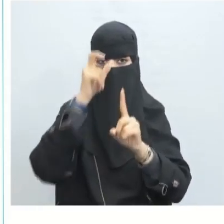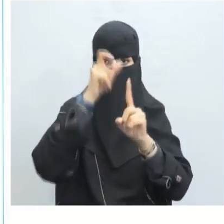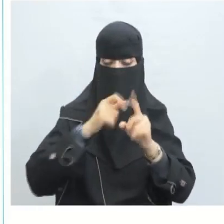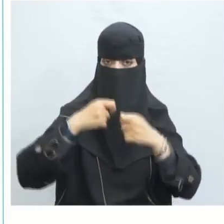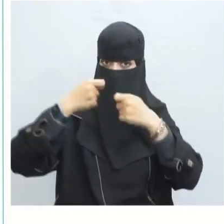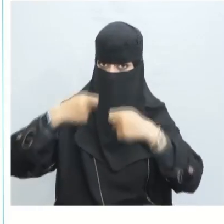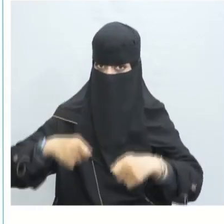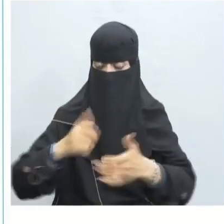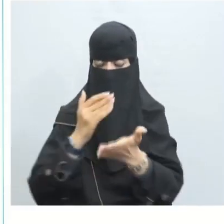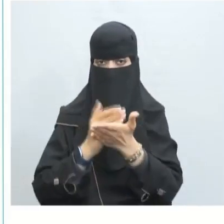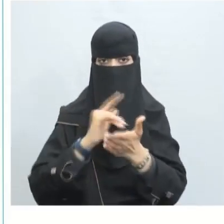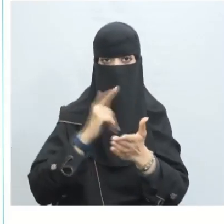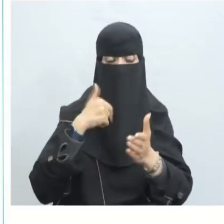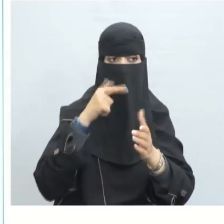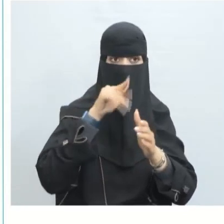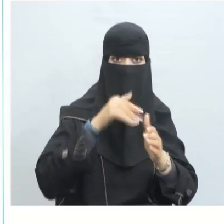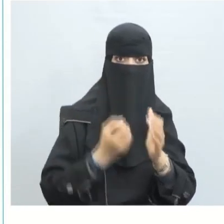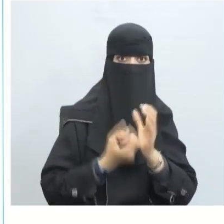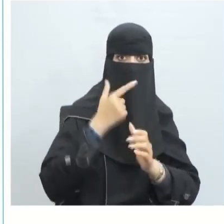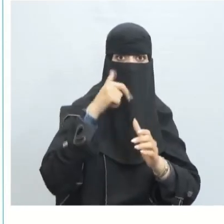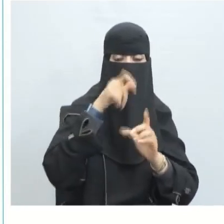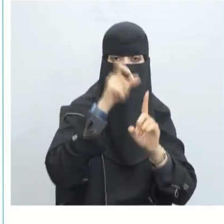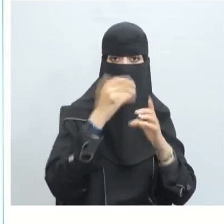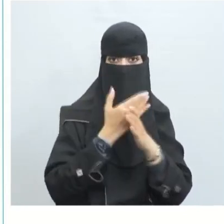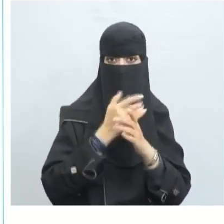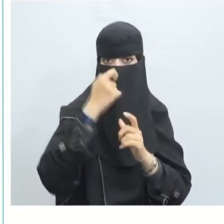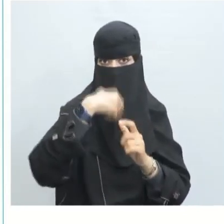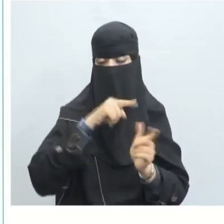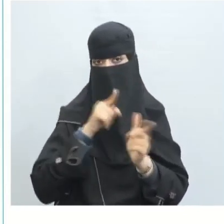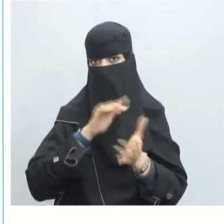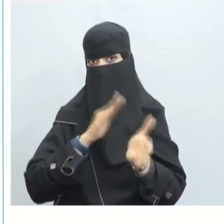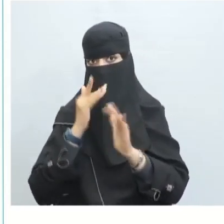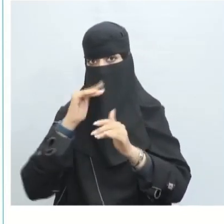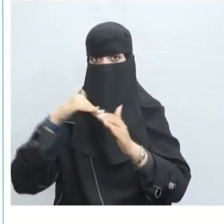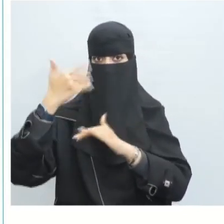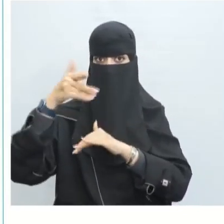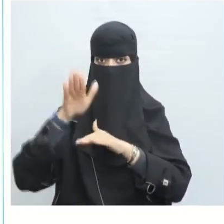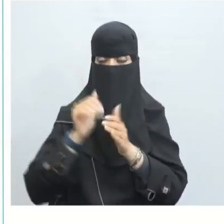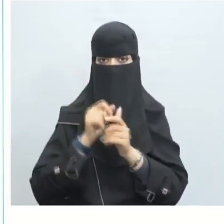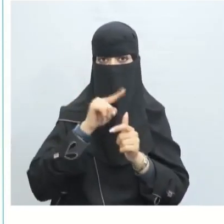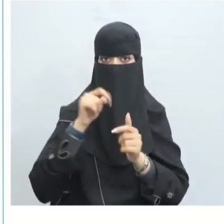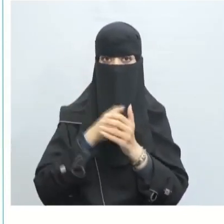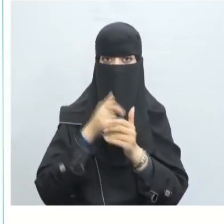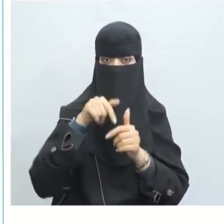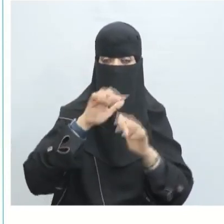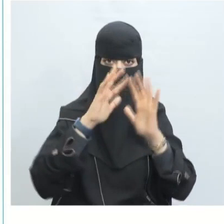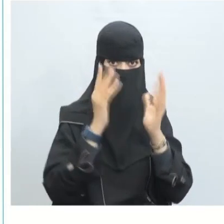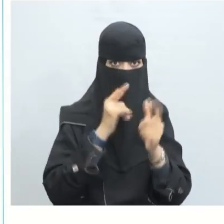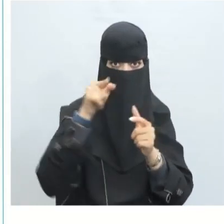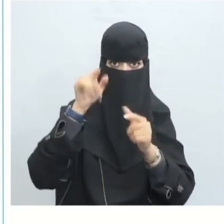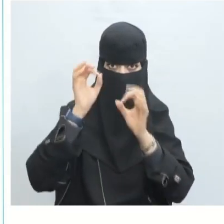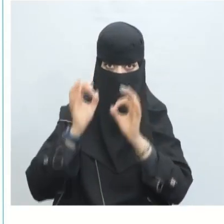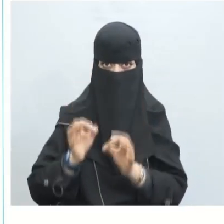دفعوا ولكن لم يحضروا بسبب اسباب شخصيه او اسباب اخرى وبالتالي لكن بشكل عام هو